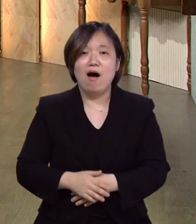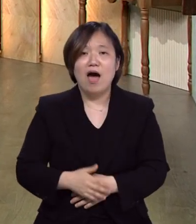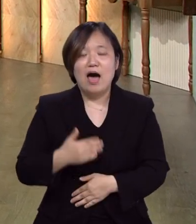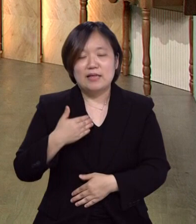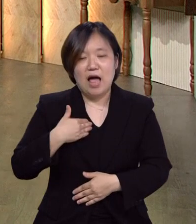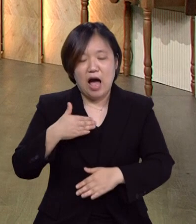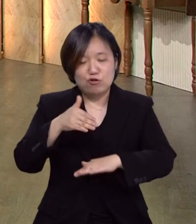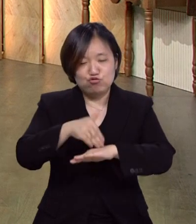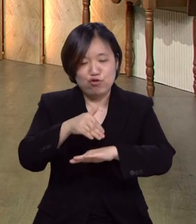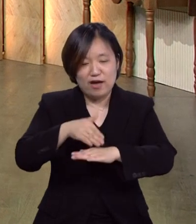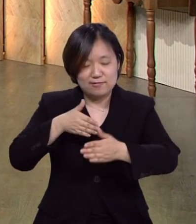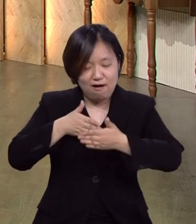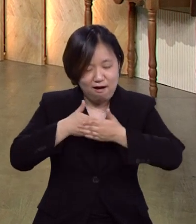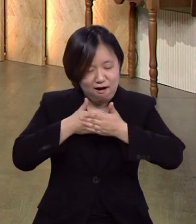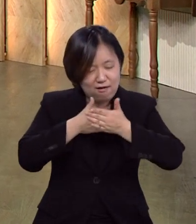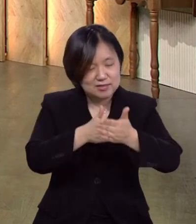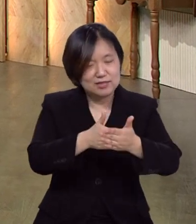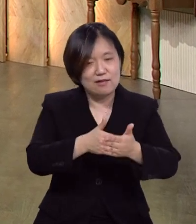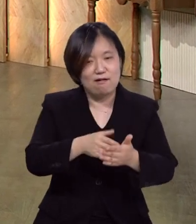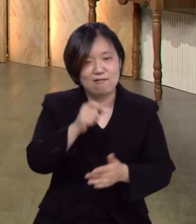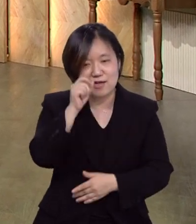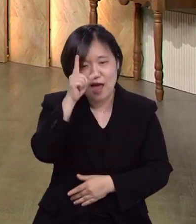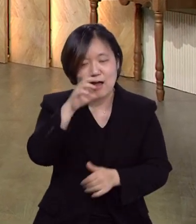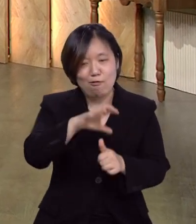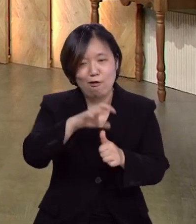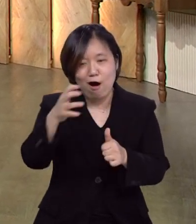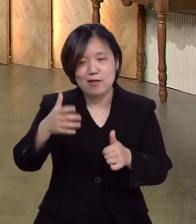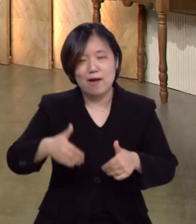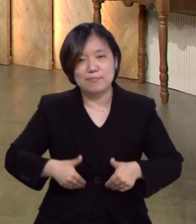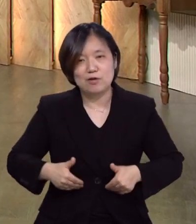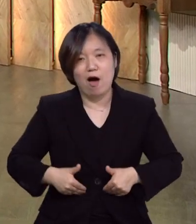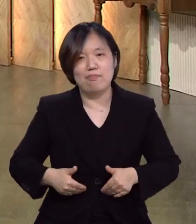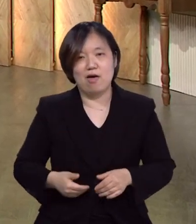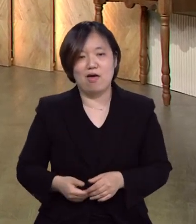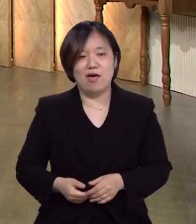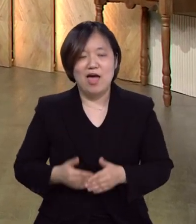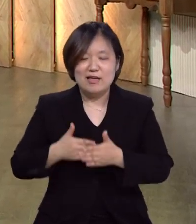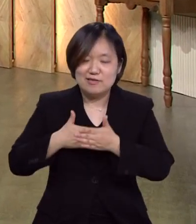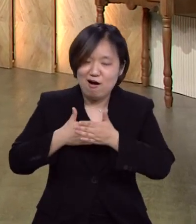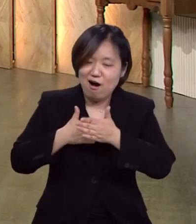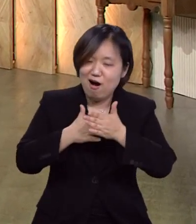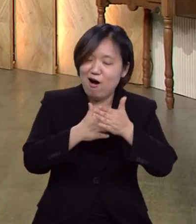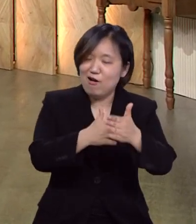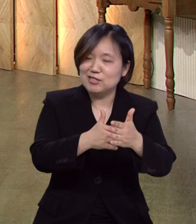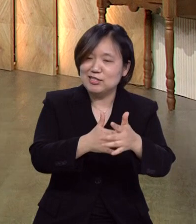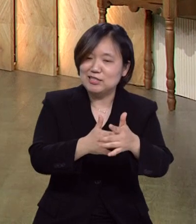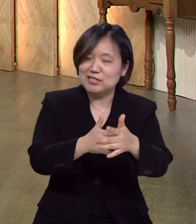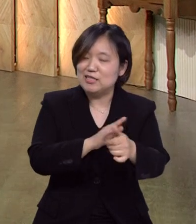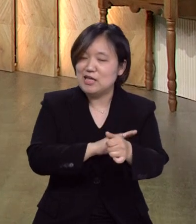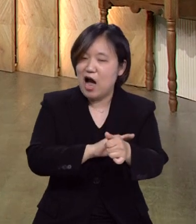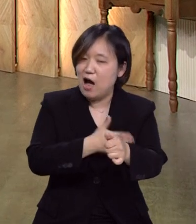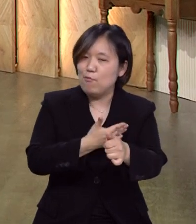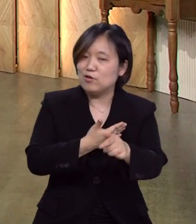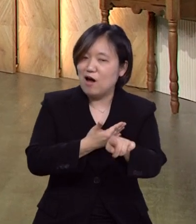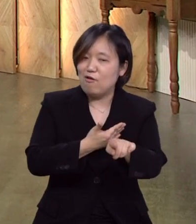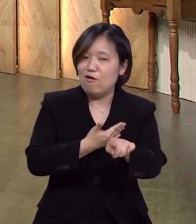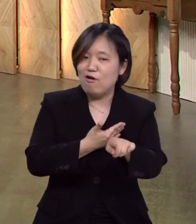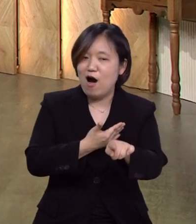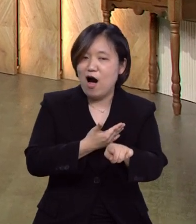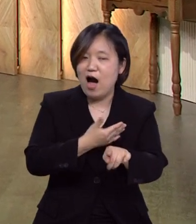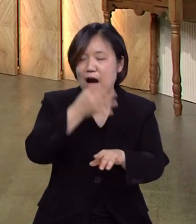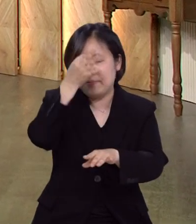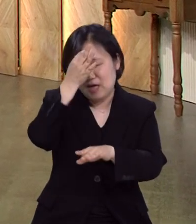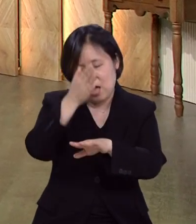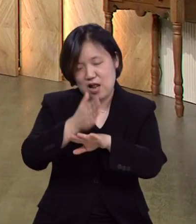생사해탈을 해야 하는데 정진을 제대로 하지 못한 것이 송구스럽게 그지